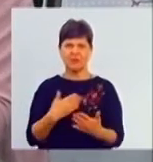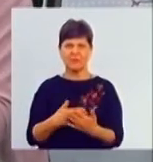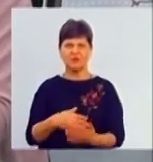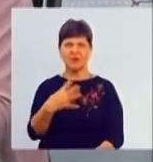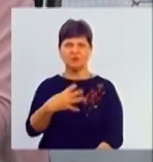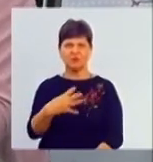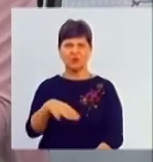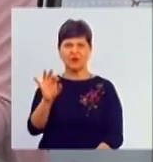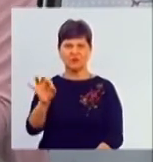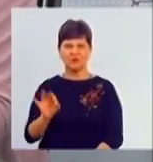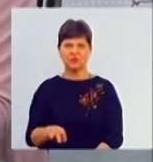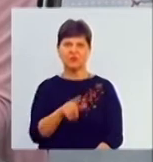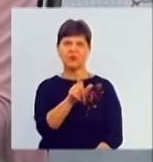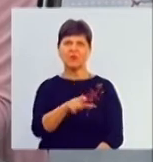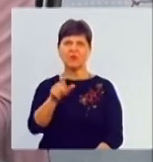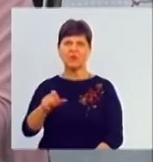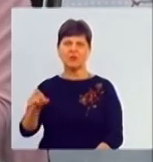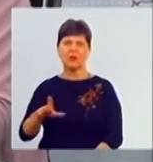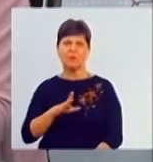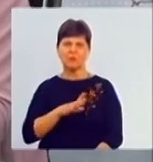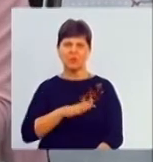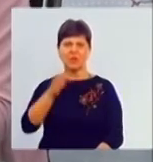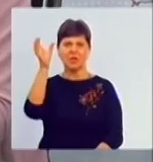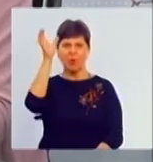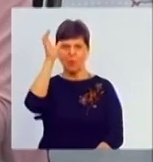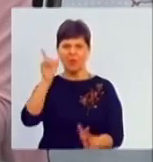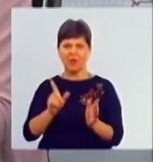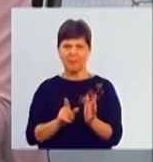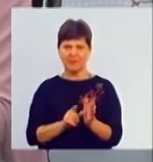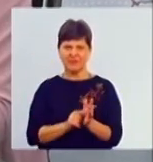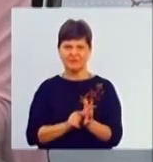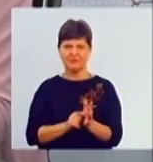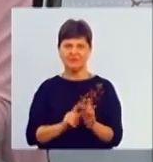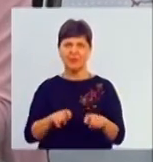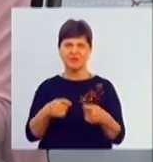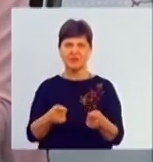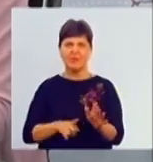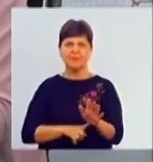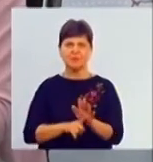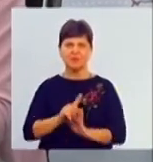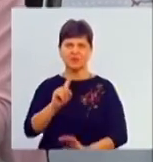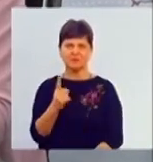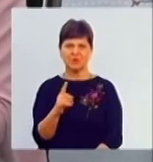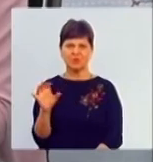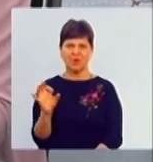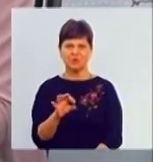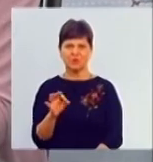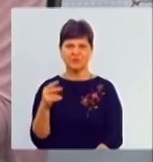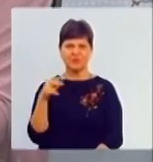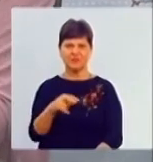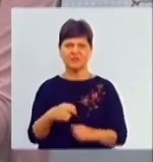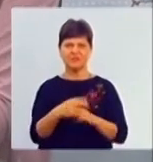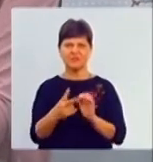40% громадян, яким була призначена наукова пенсія, починаючи з 1 жовтня 2017